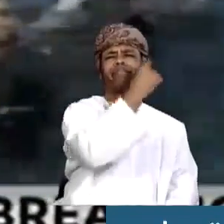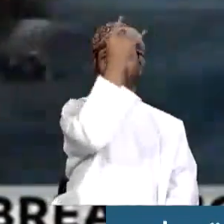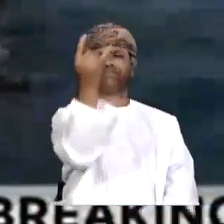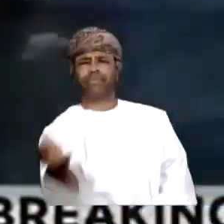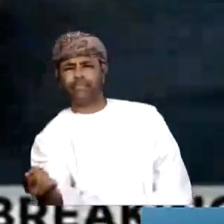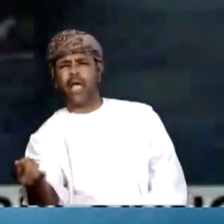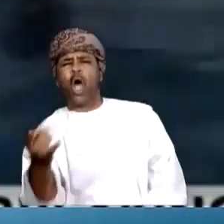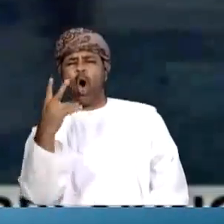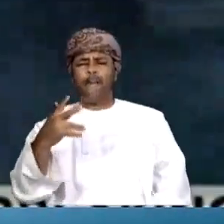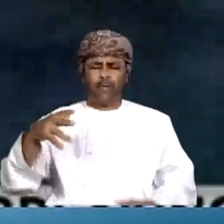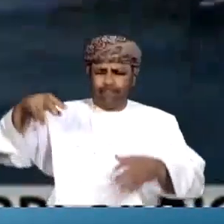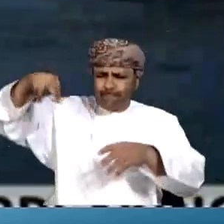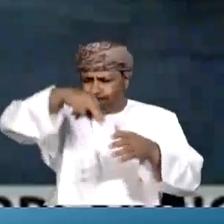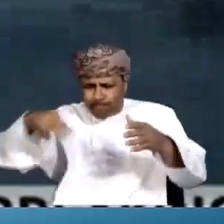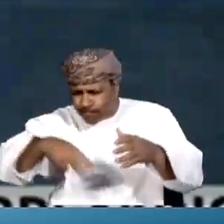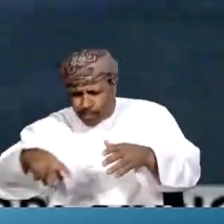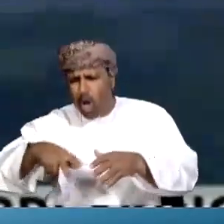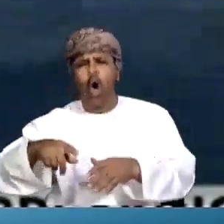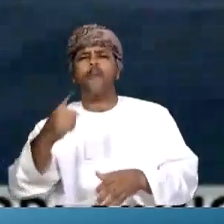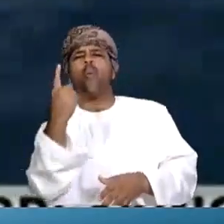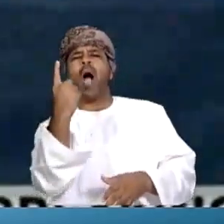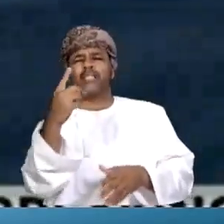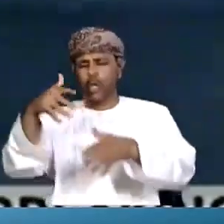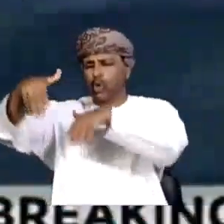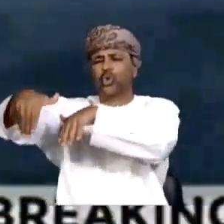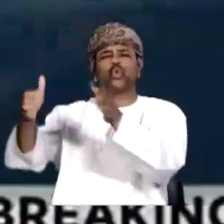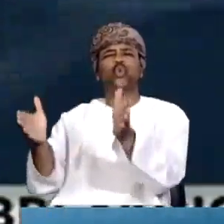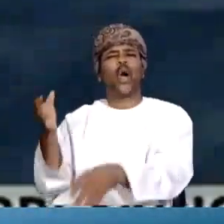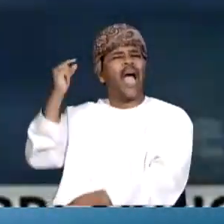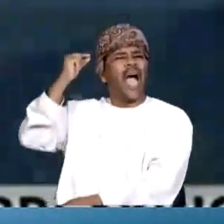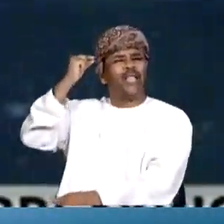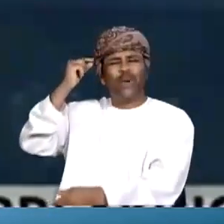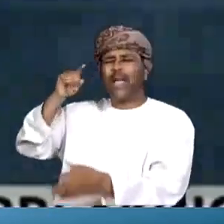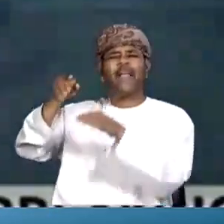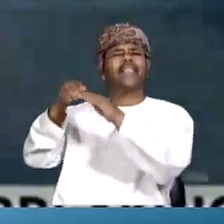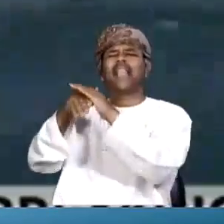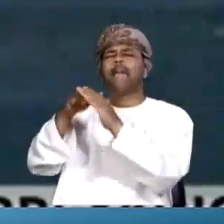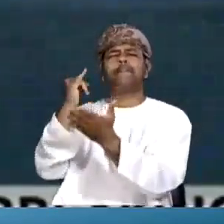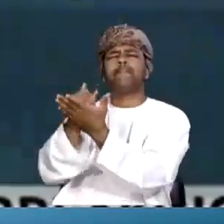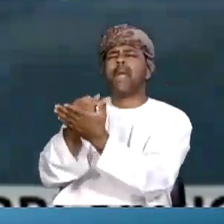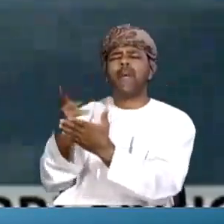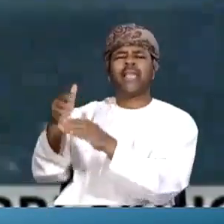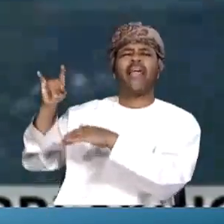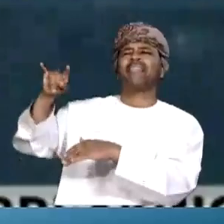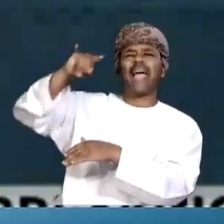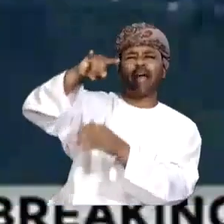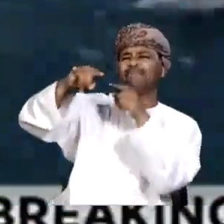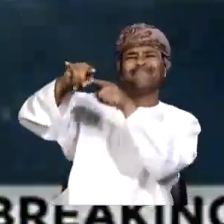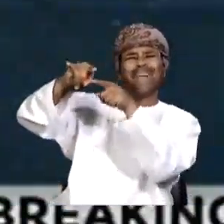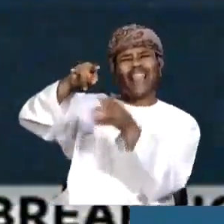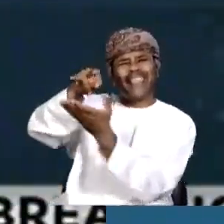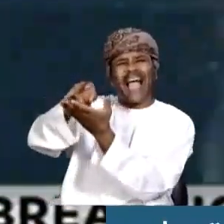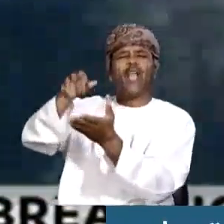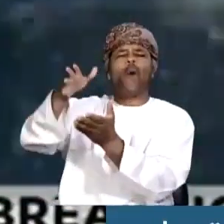عثر غواصون أندونيسيون على واحد من الصندوقين الأسودين للطائرة التي سقطت قبالة سواحل